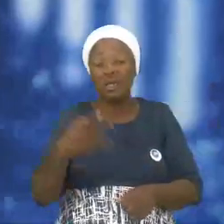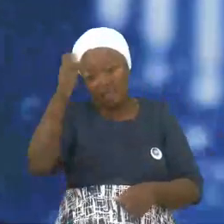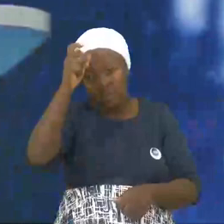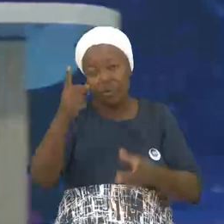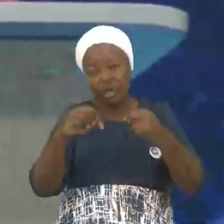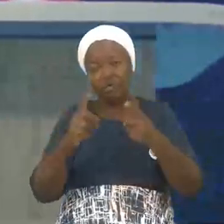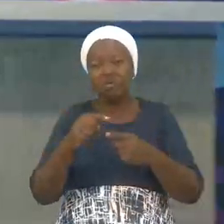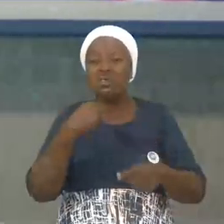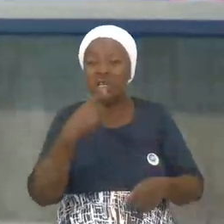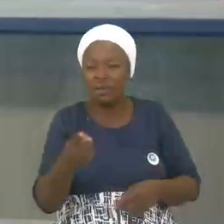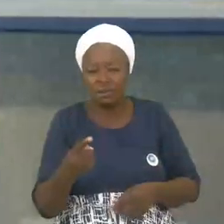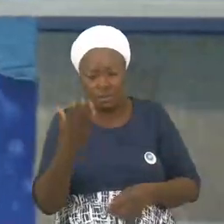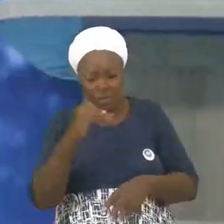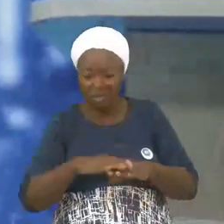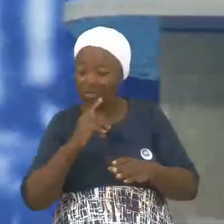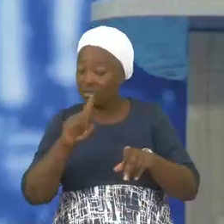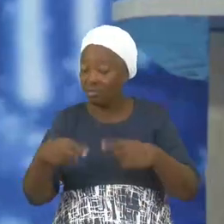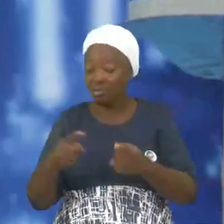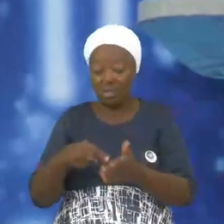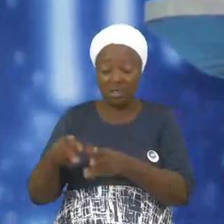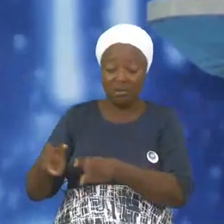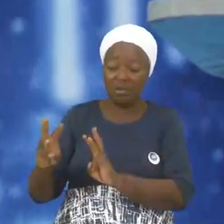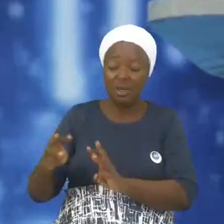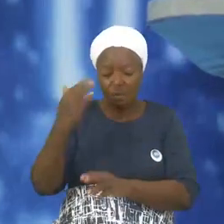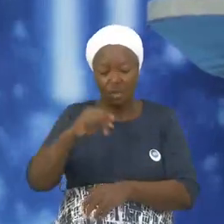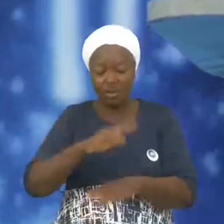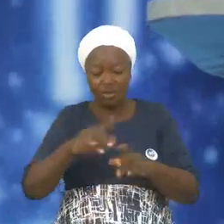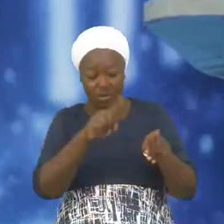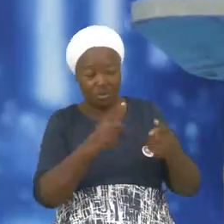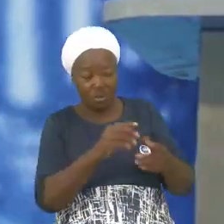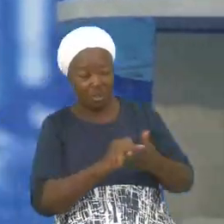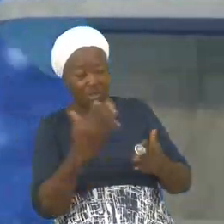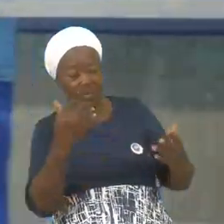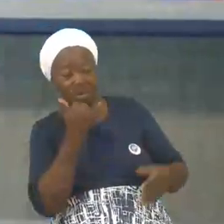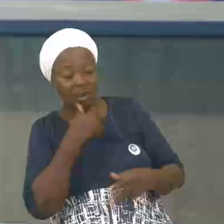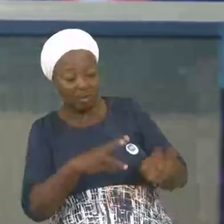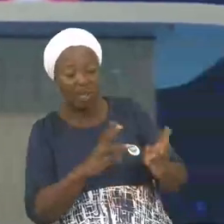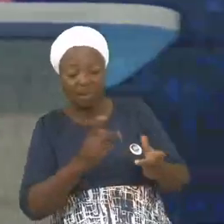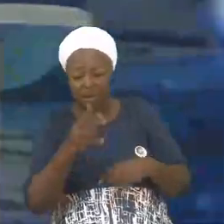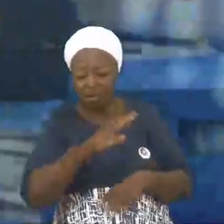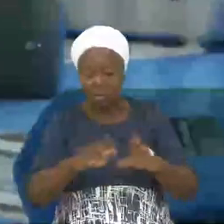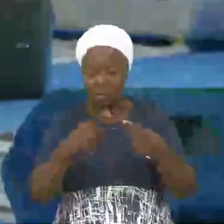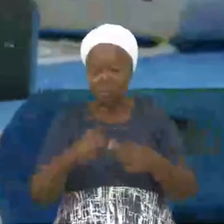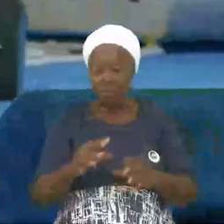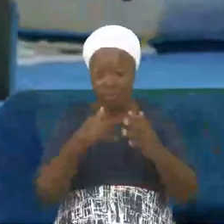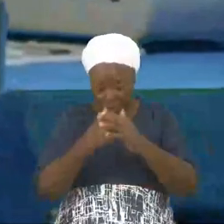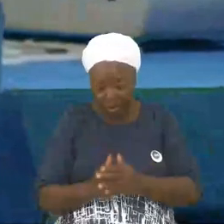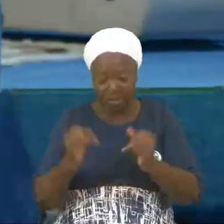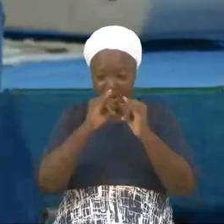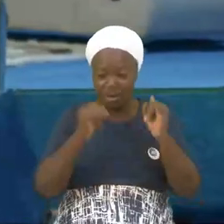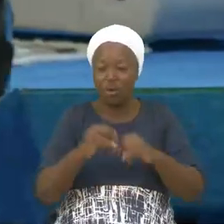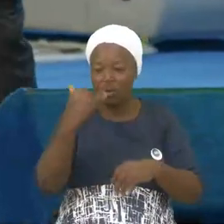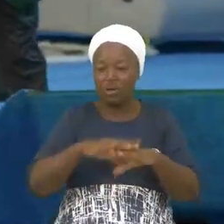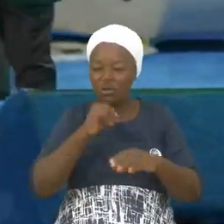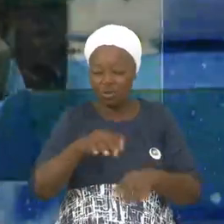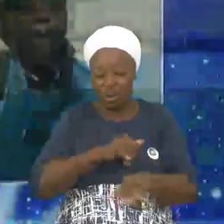encore. Et il vient vers tout le monde. Il vient te dire, pourquoi ne pas aller dans cette mauvaise direction? Pourquoi ne pas aller dans